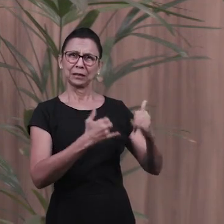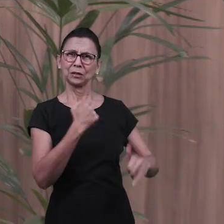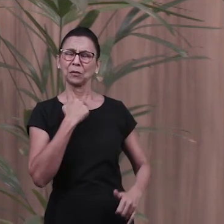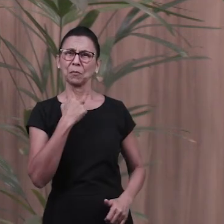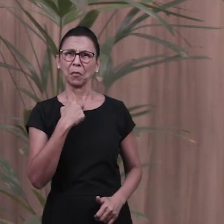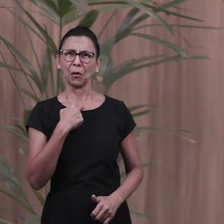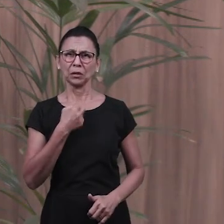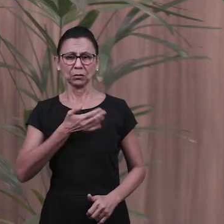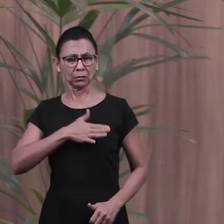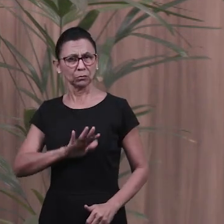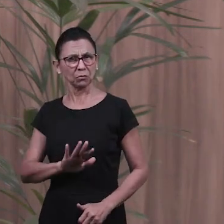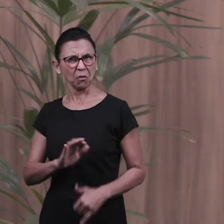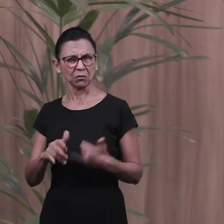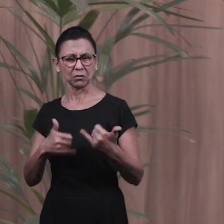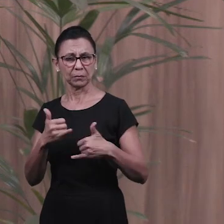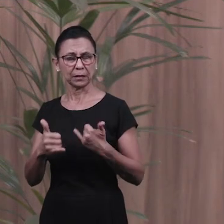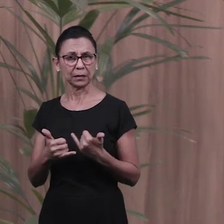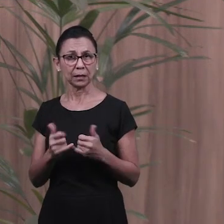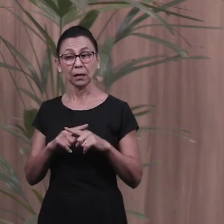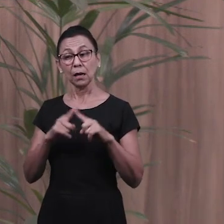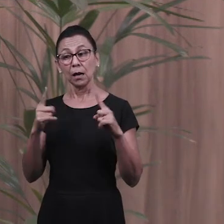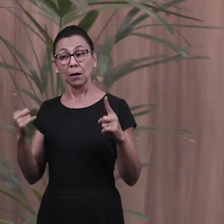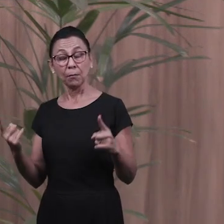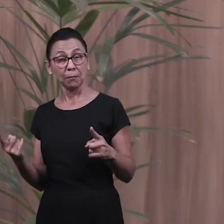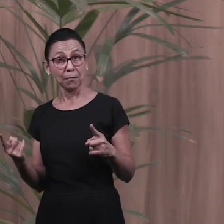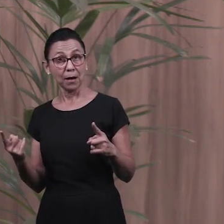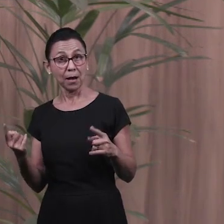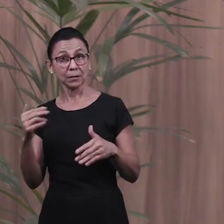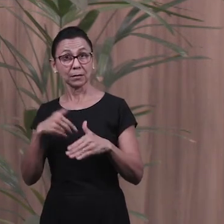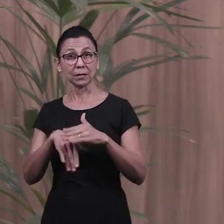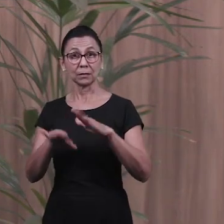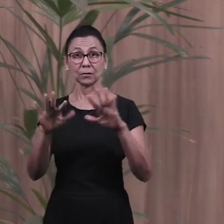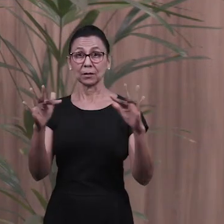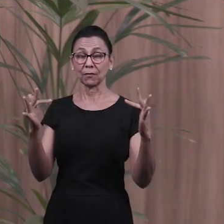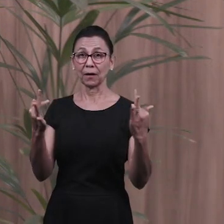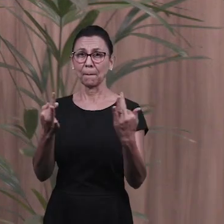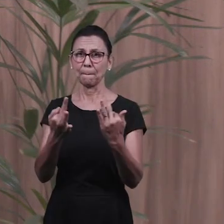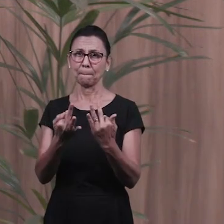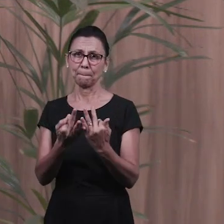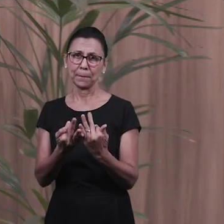ne peuvent plus accéder à l'ère de jeu.